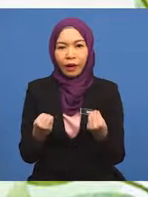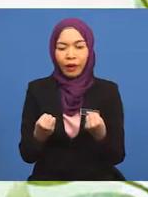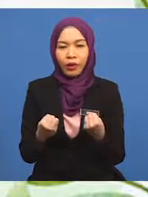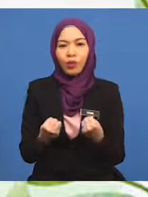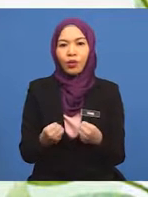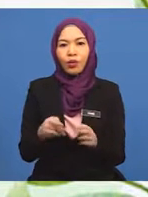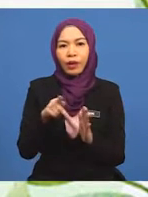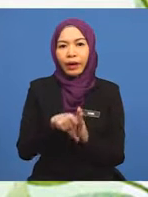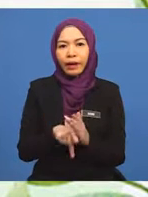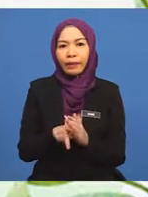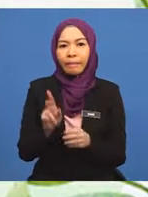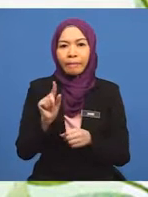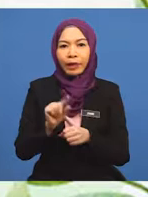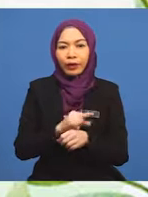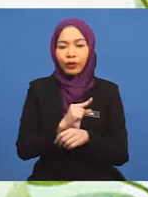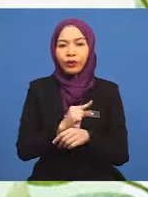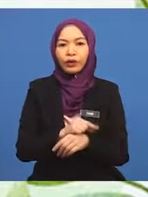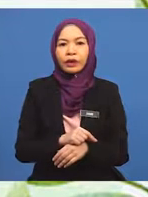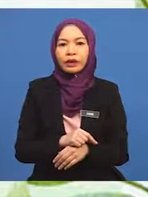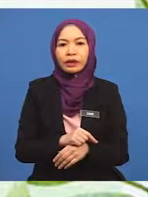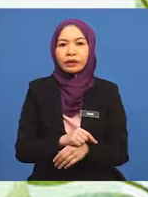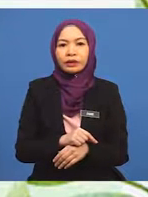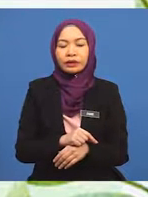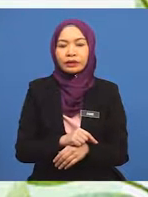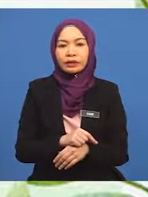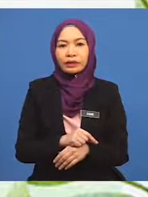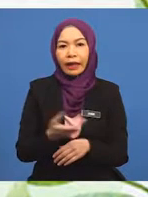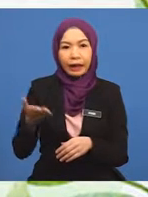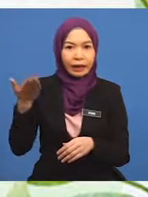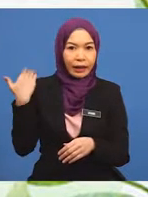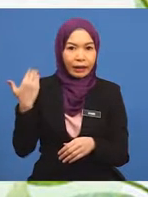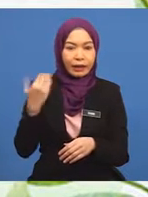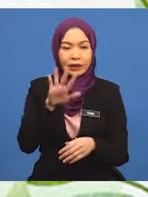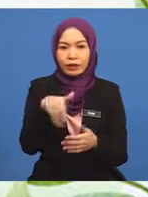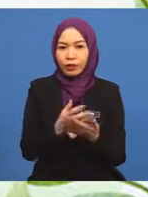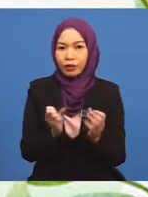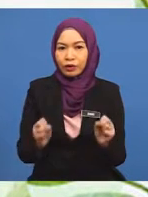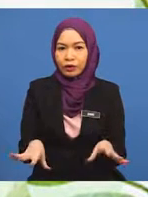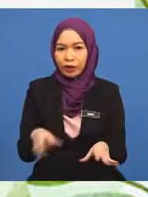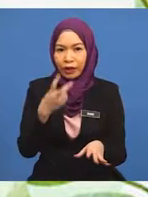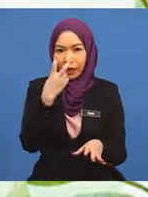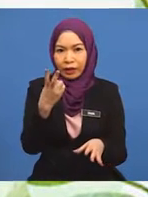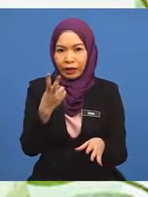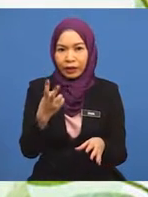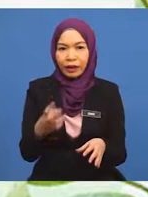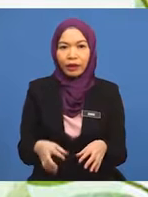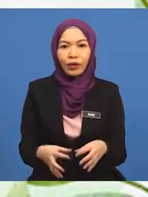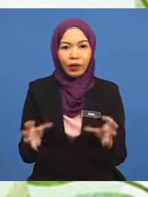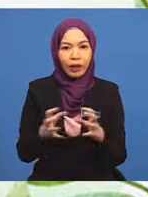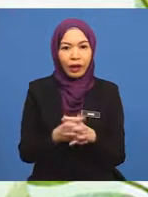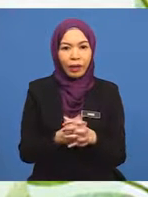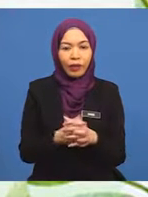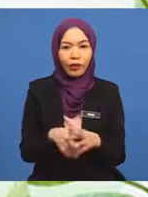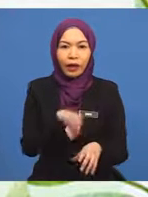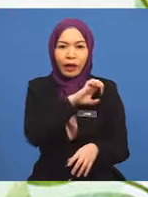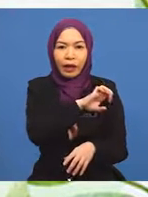Sebentar tadi, murid-murid telah memperlihatkan gabungan elemen dan prinsip